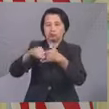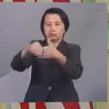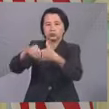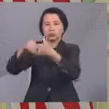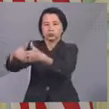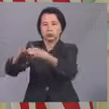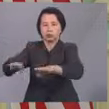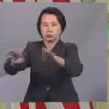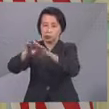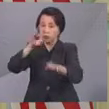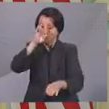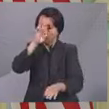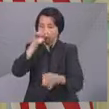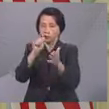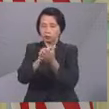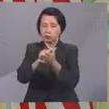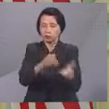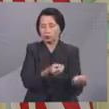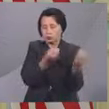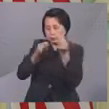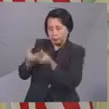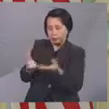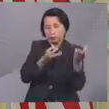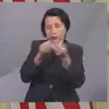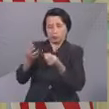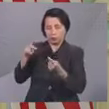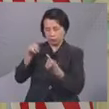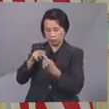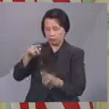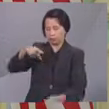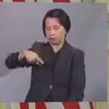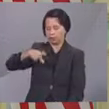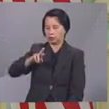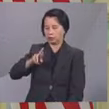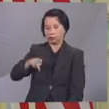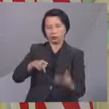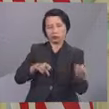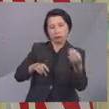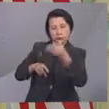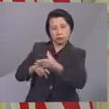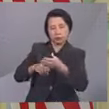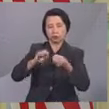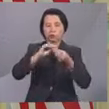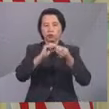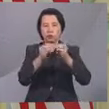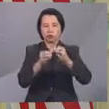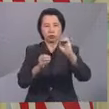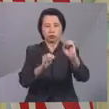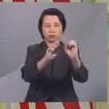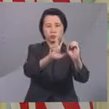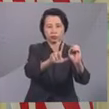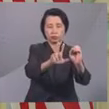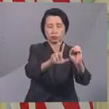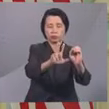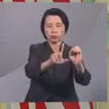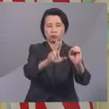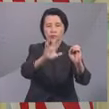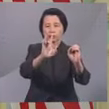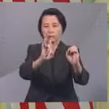palsu dengan menyalurkan maklumat kepada PRP di talian